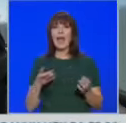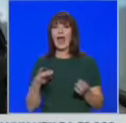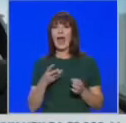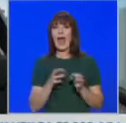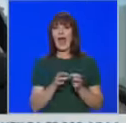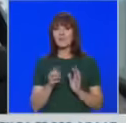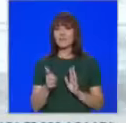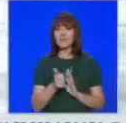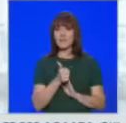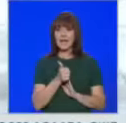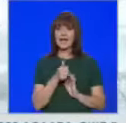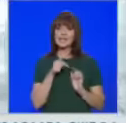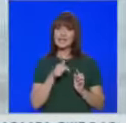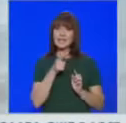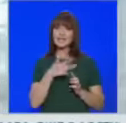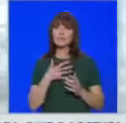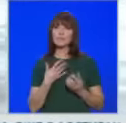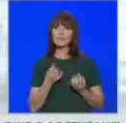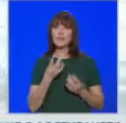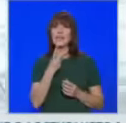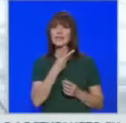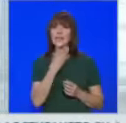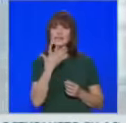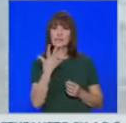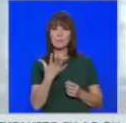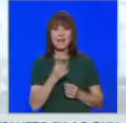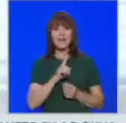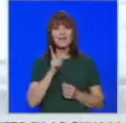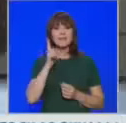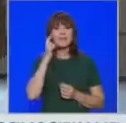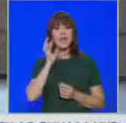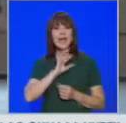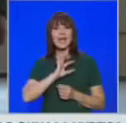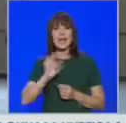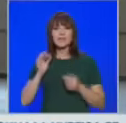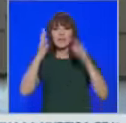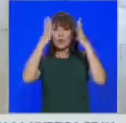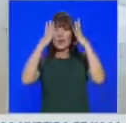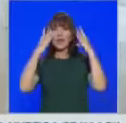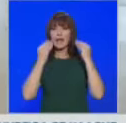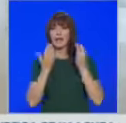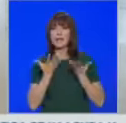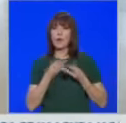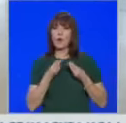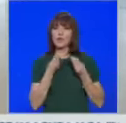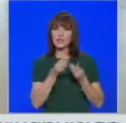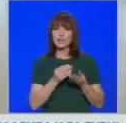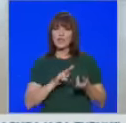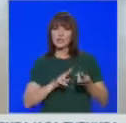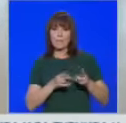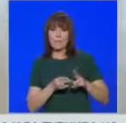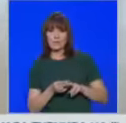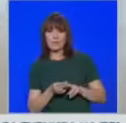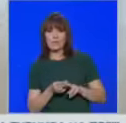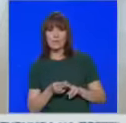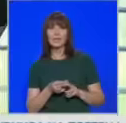към по-модерните F-35. Не е ясно колко изтребители ще предостави Нидерландия, която също заменя наличните си